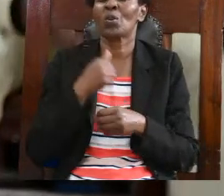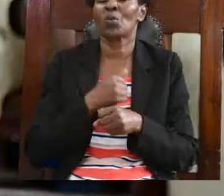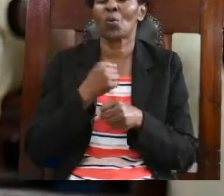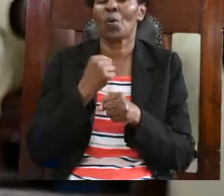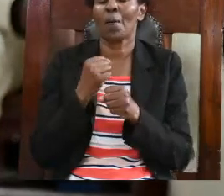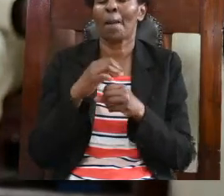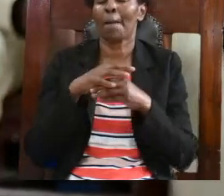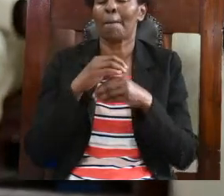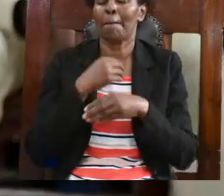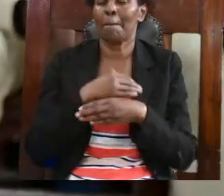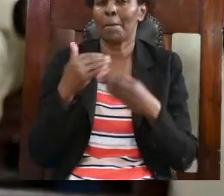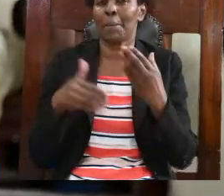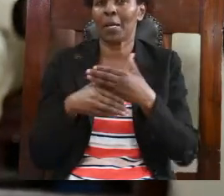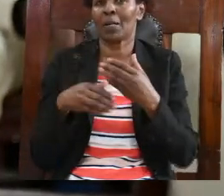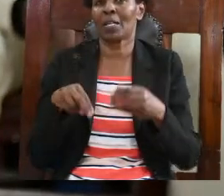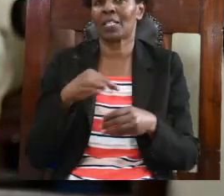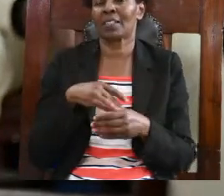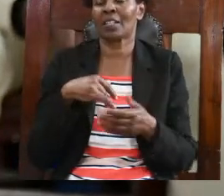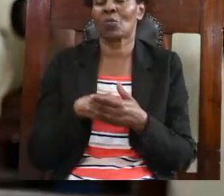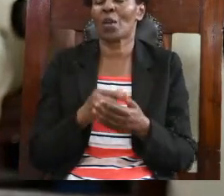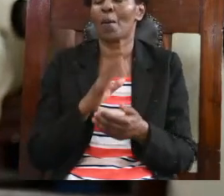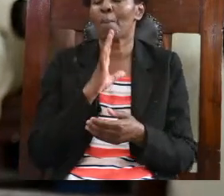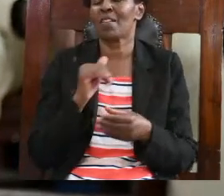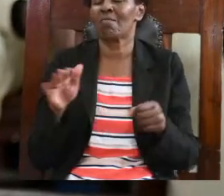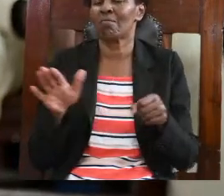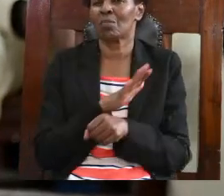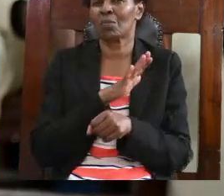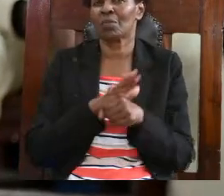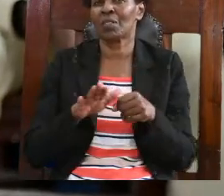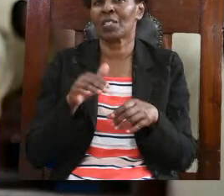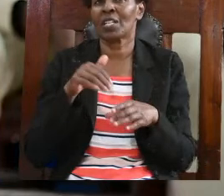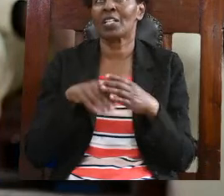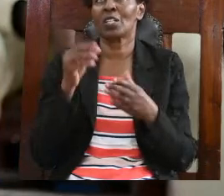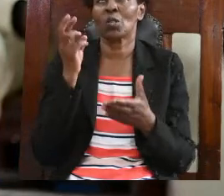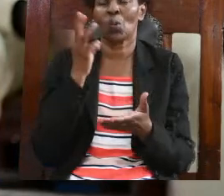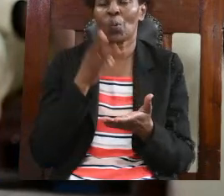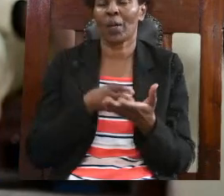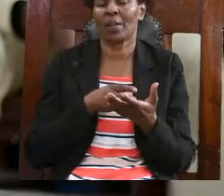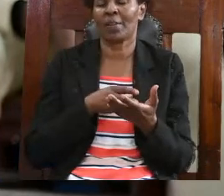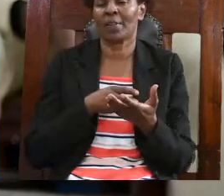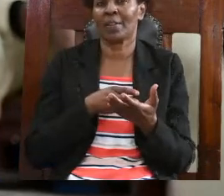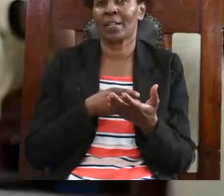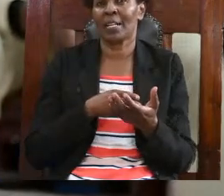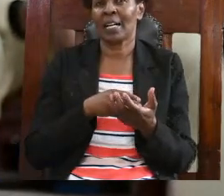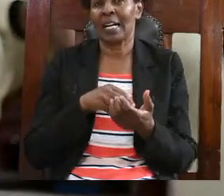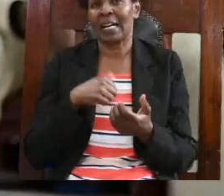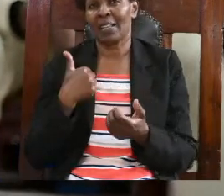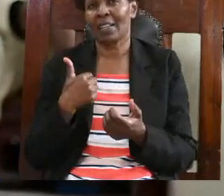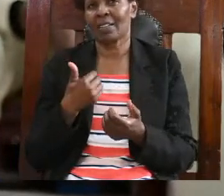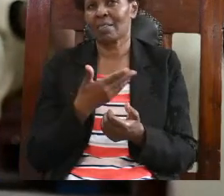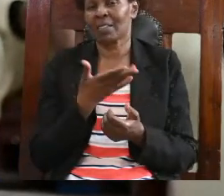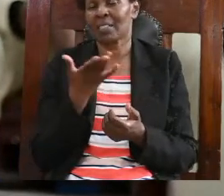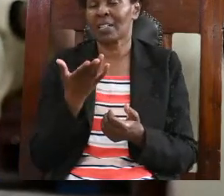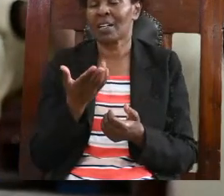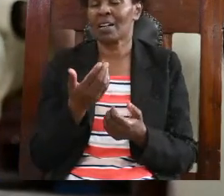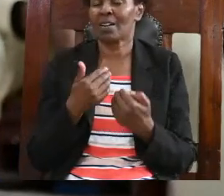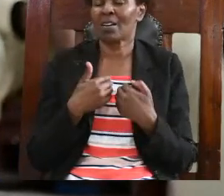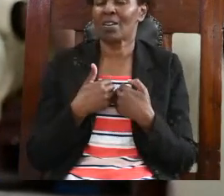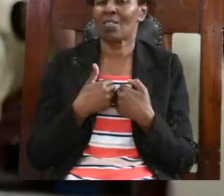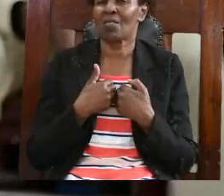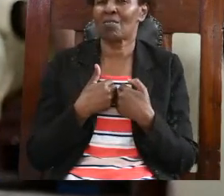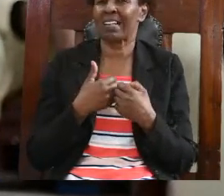kututengeneza, ili tuweze kukamilika na kutimiza kusudi lako. Wengine wetu wako katika hali